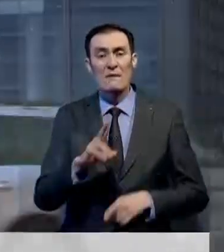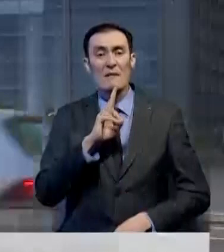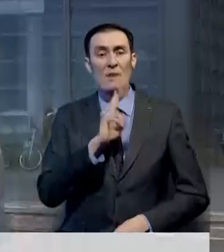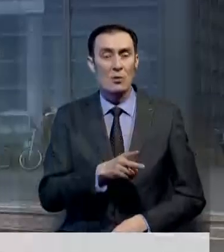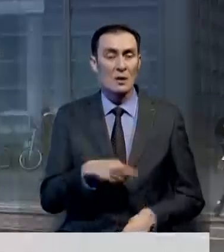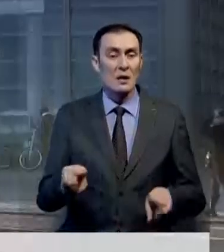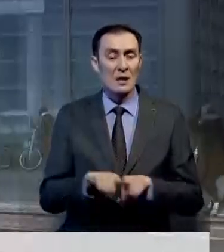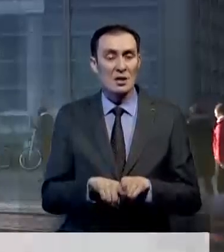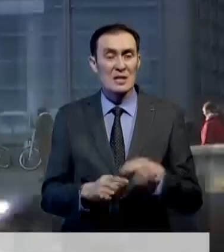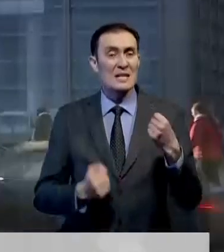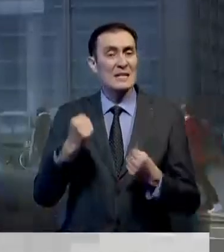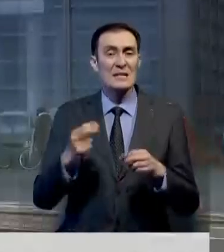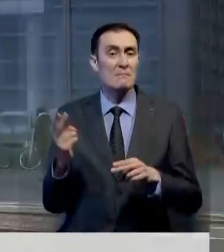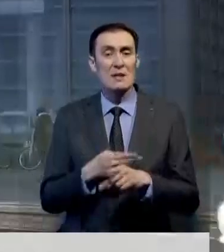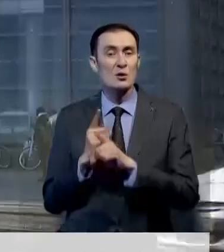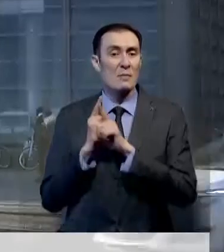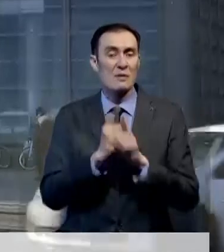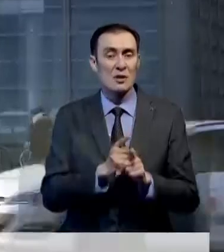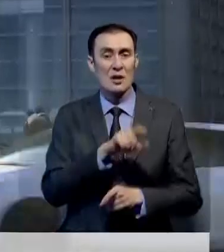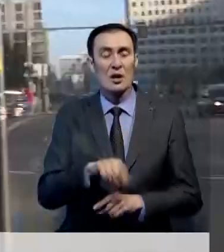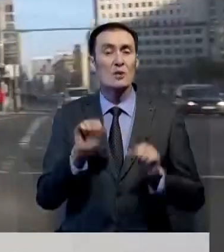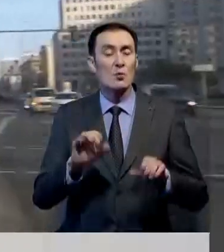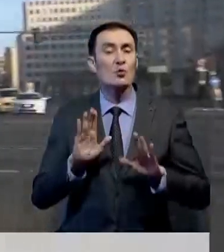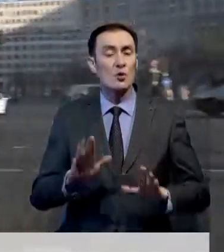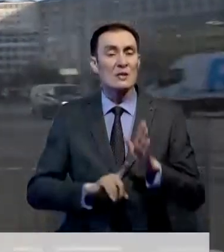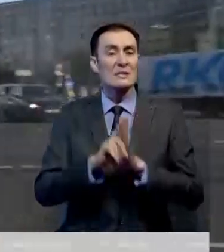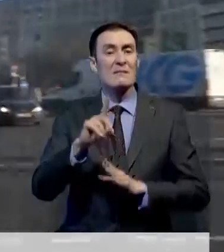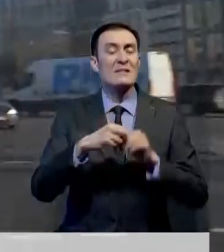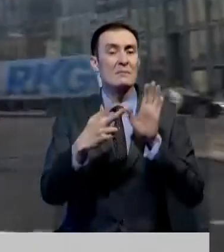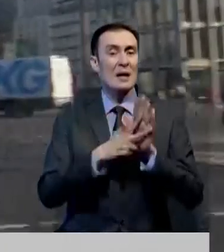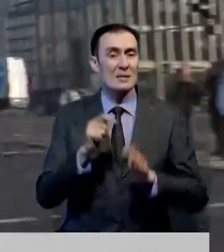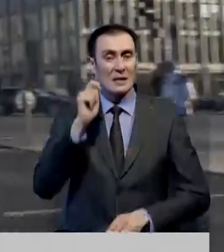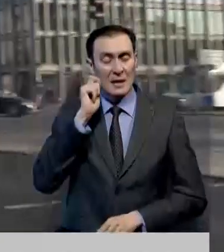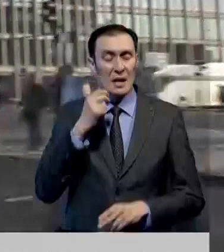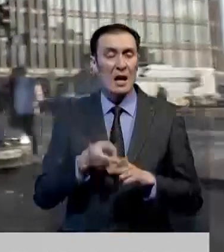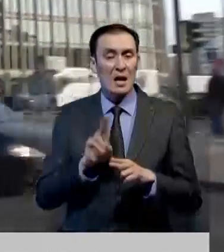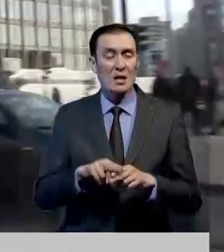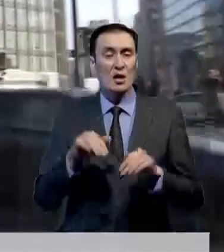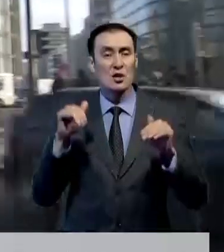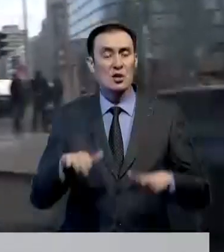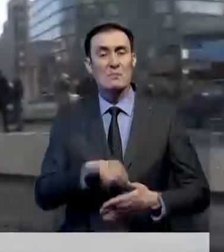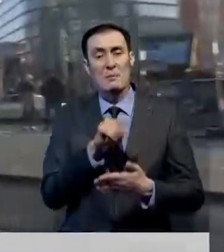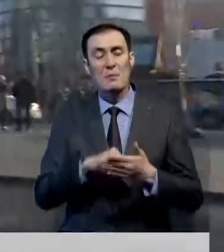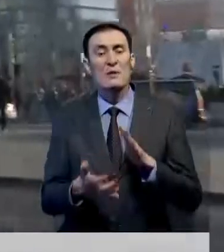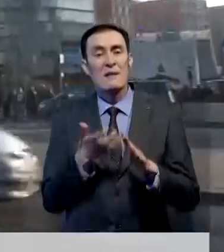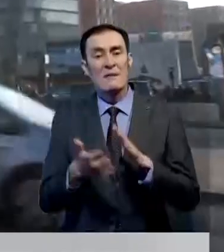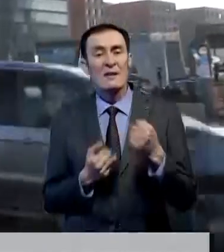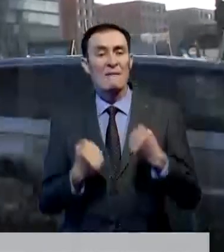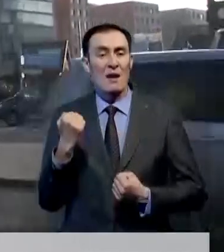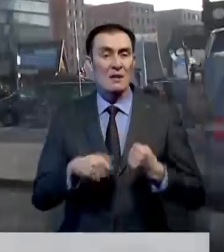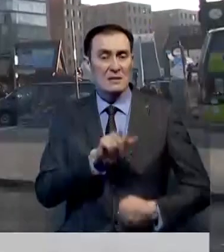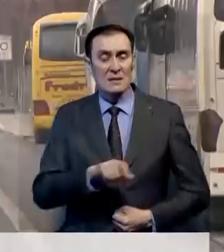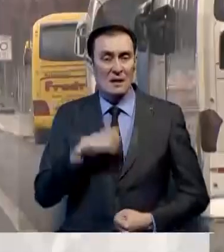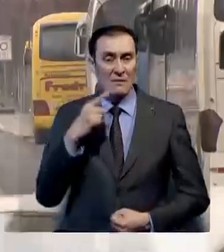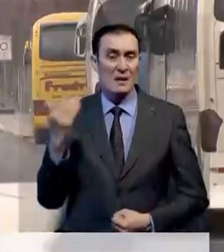года. Также ездить без сопровождения граждане смогут только с 18 лет. Это поможет решить проблему нехватки водителей,